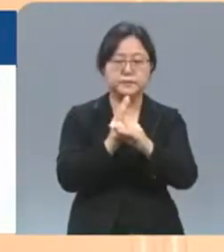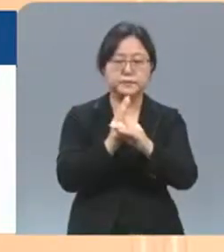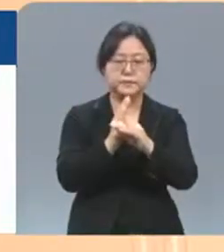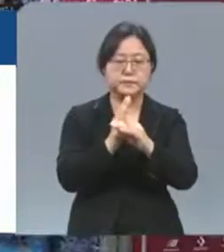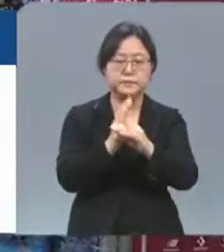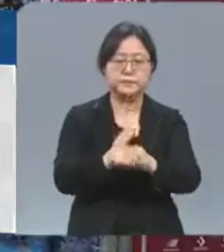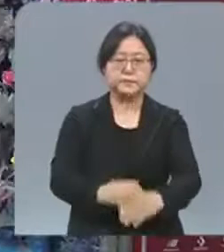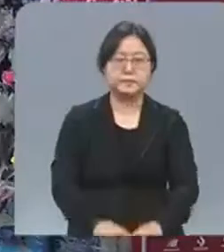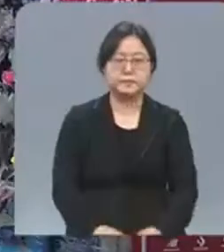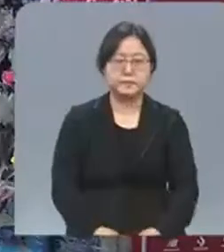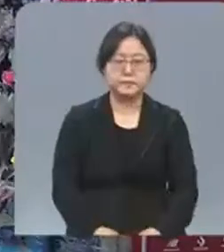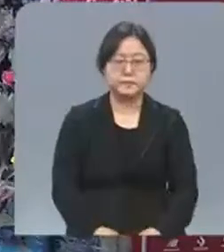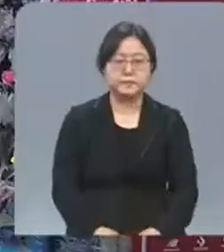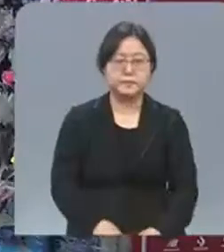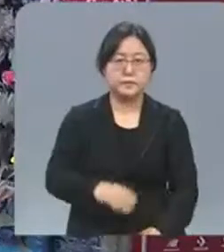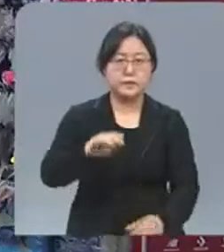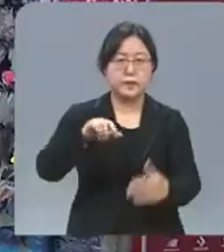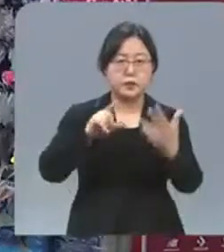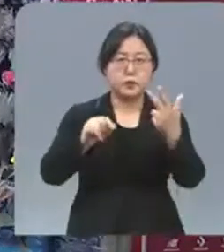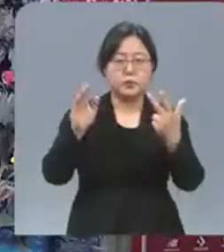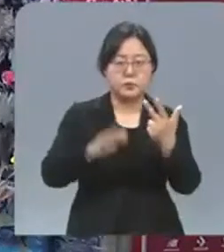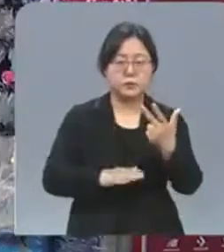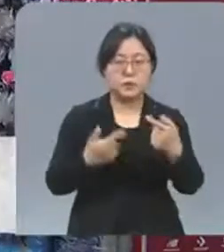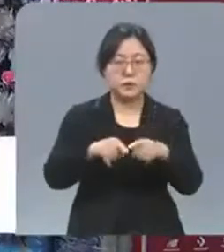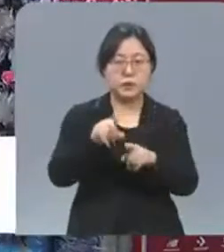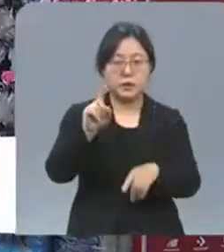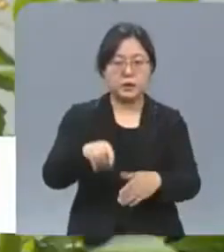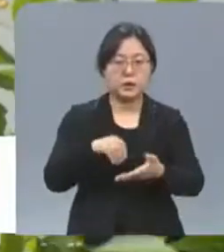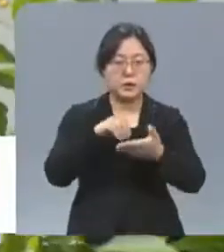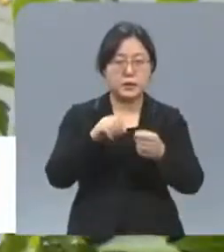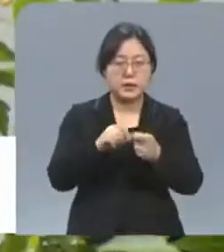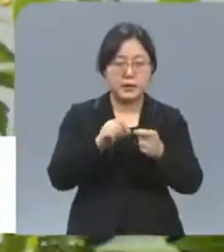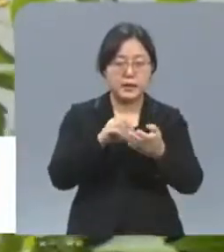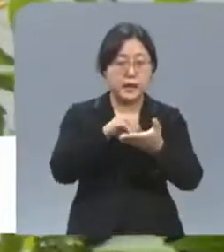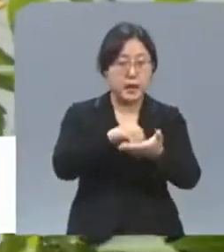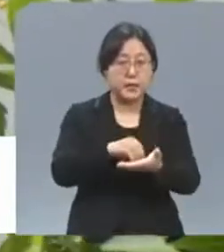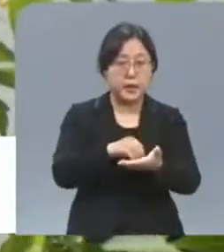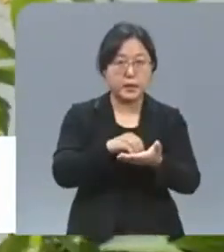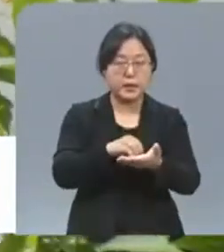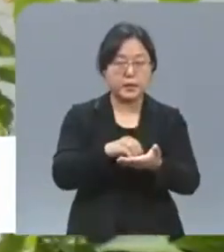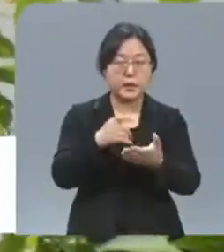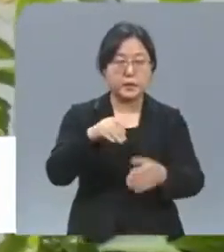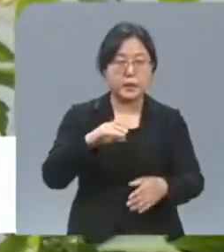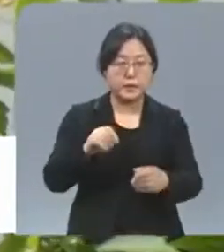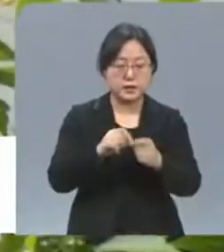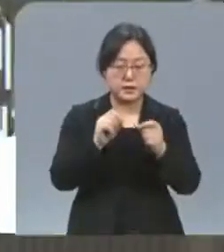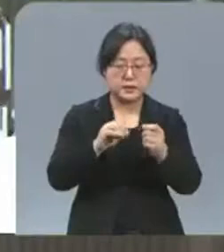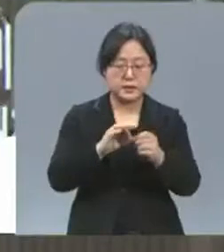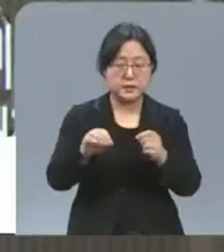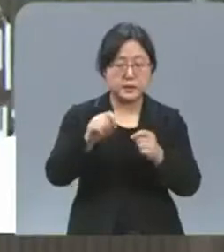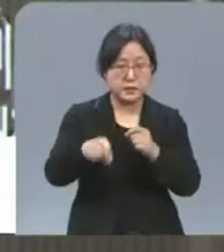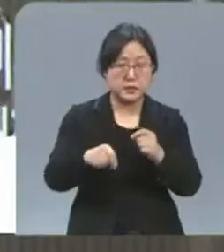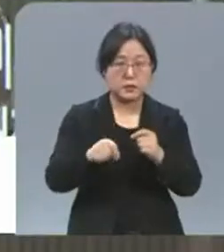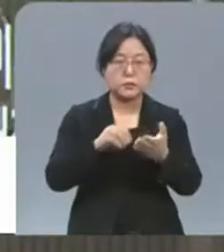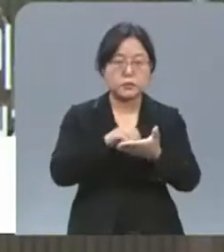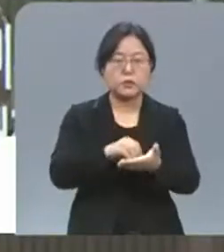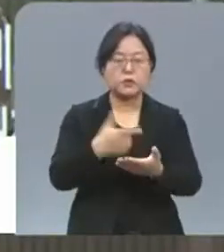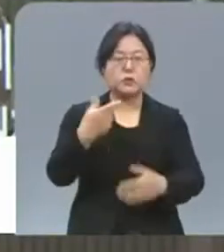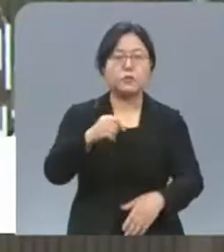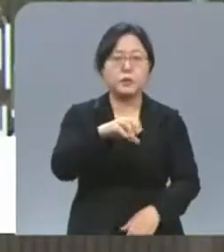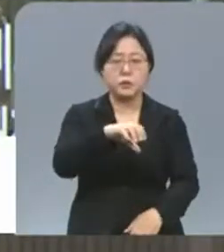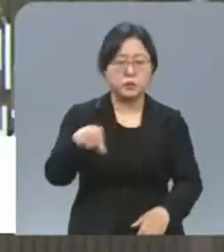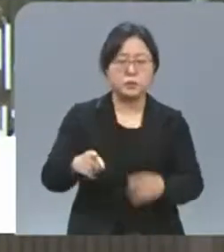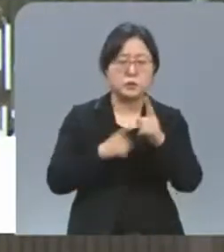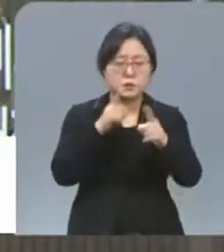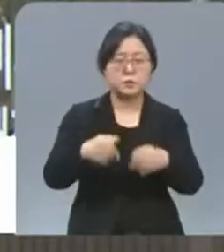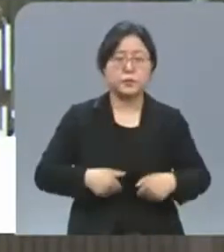것이 뻔한. 다음 달부터는 상생카드 가맹점 등록이 의무화돼 기존 사용처 기준으로 6만여 곳이 신청을